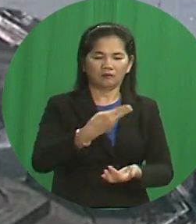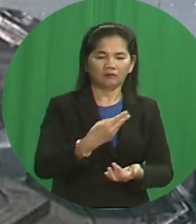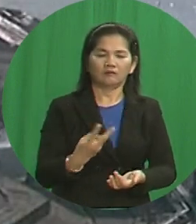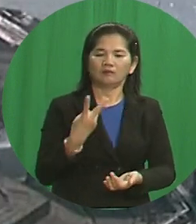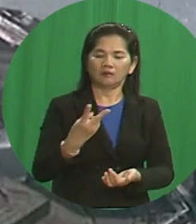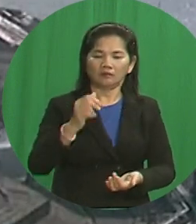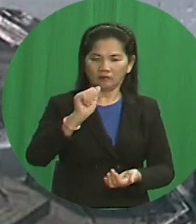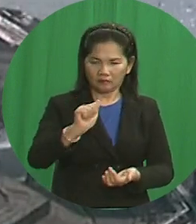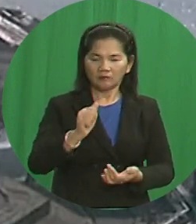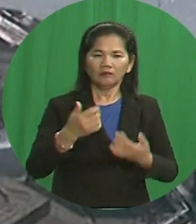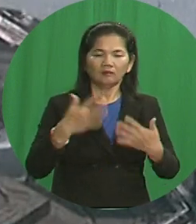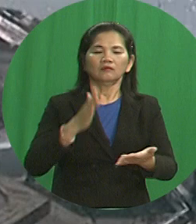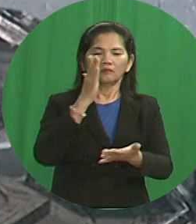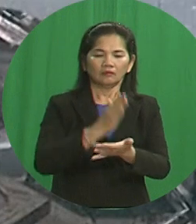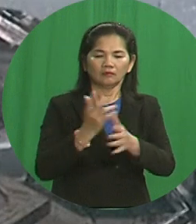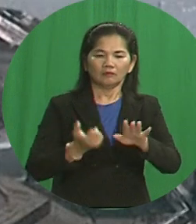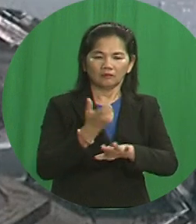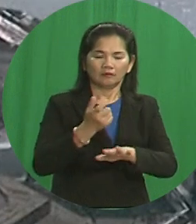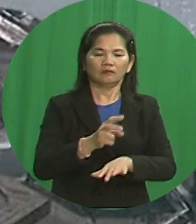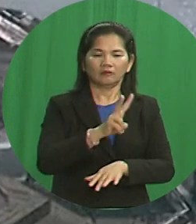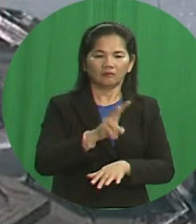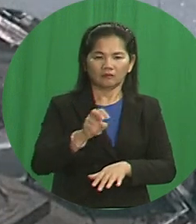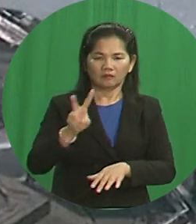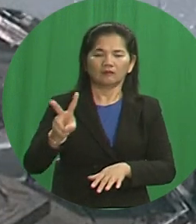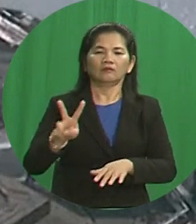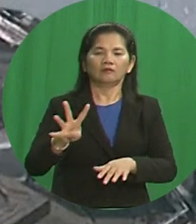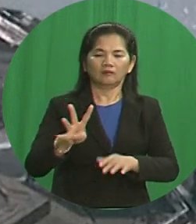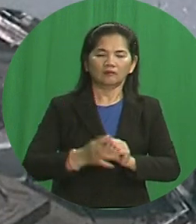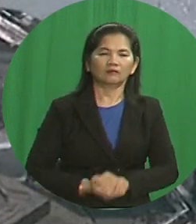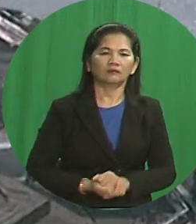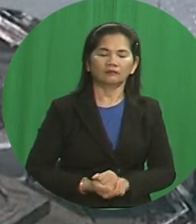H2R ដែលគ្រោងនឹងឈប់ដំណើរការនៅឆ្នាំ2024